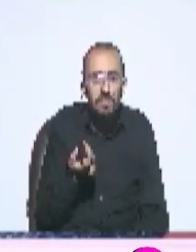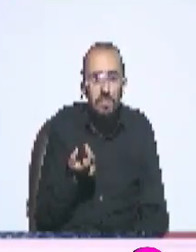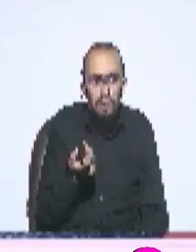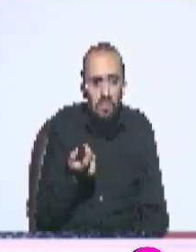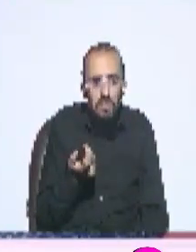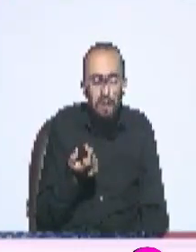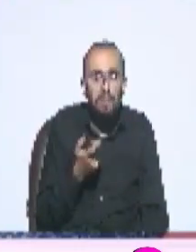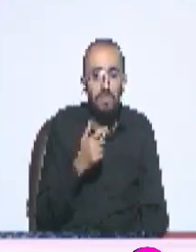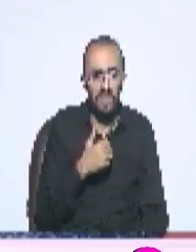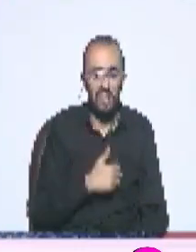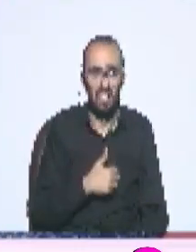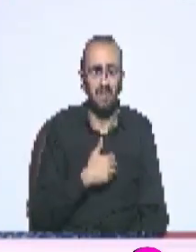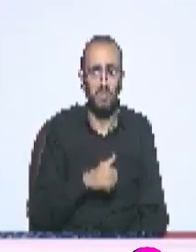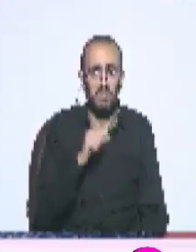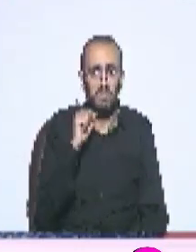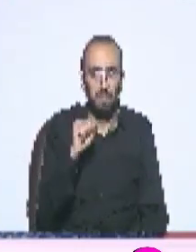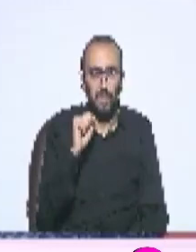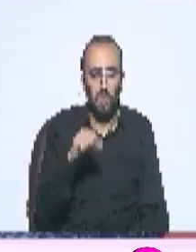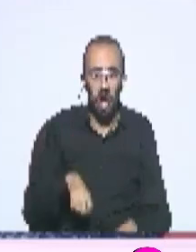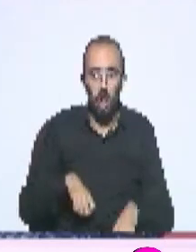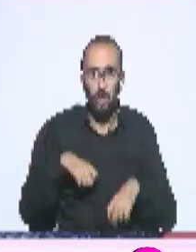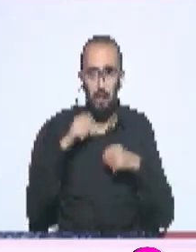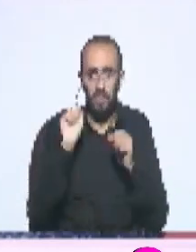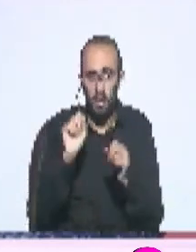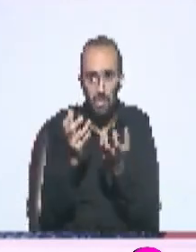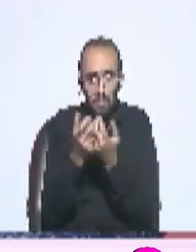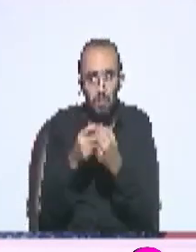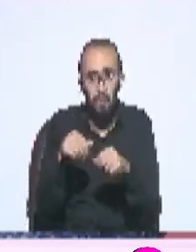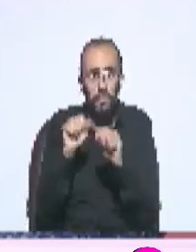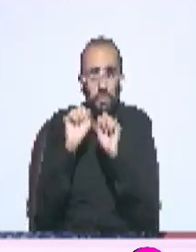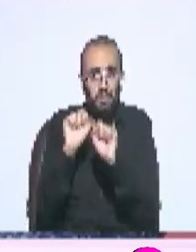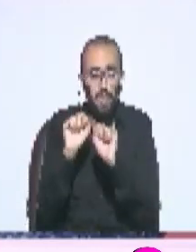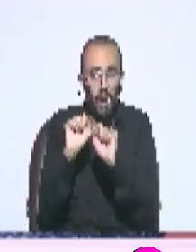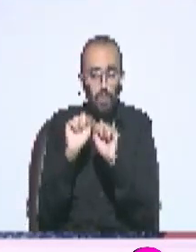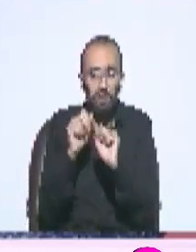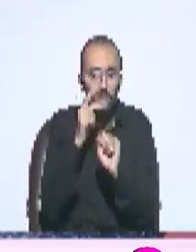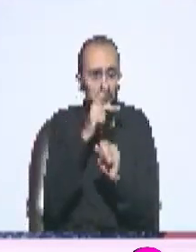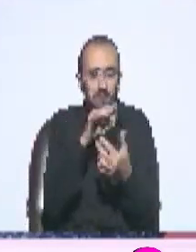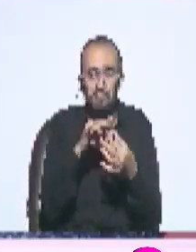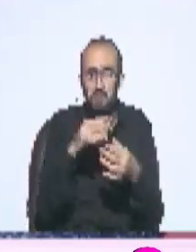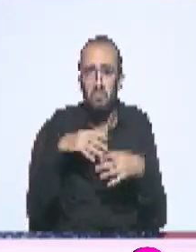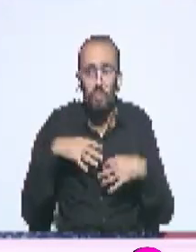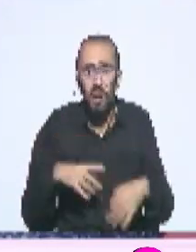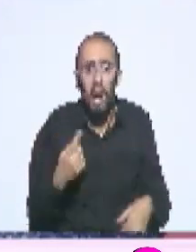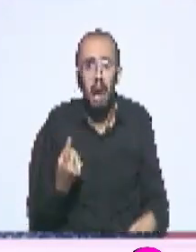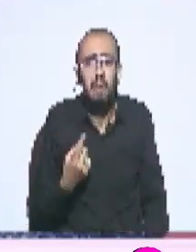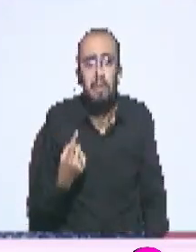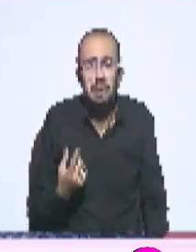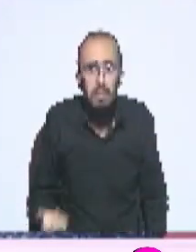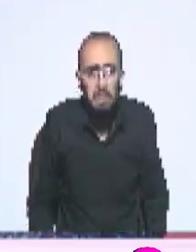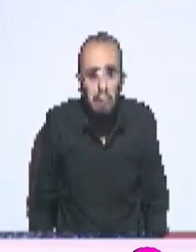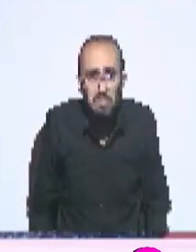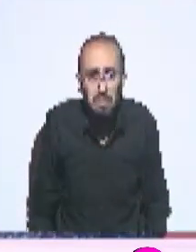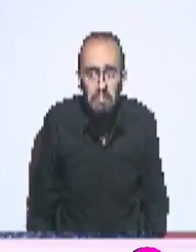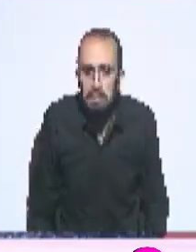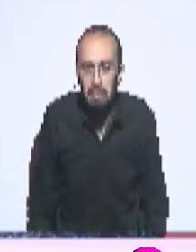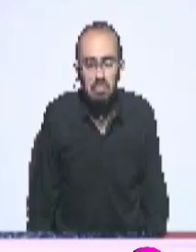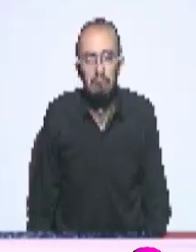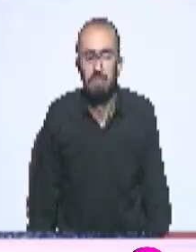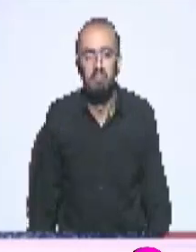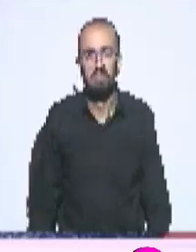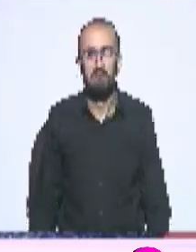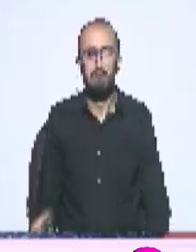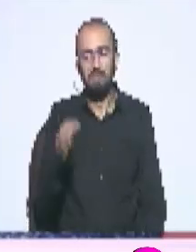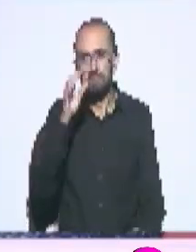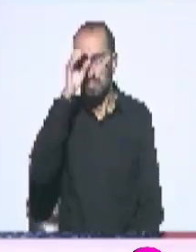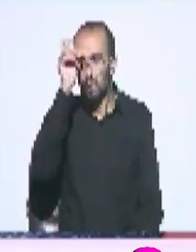المتانه النفسيه والنشاه والعيشه اللي هم عاشوها خلتهم نظرتهم للحاجه مختلفه عني واحد